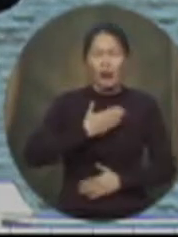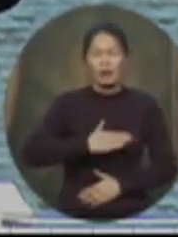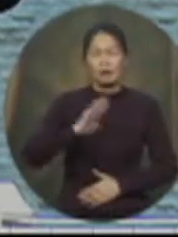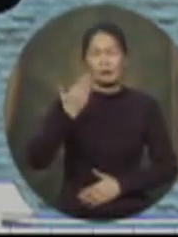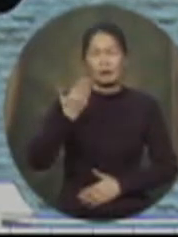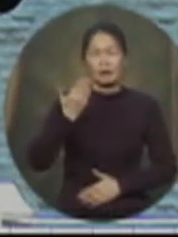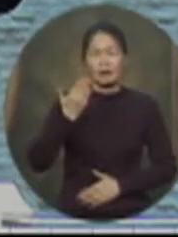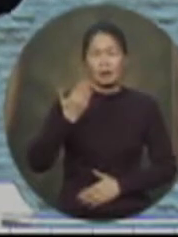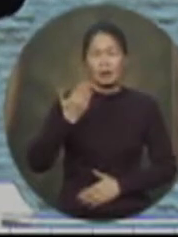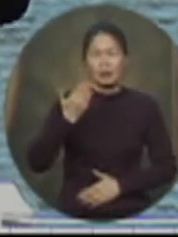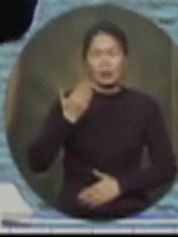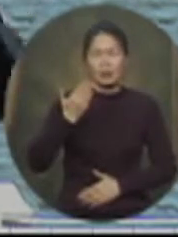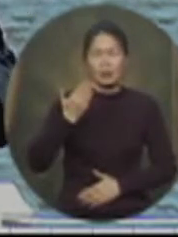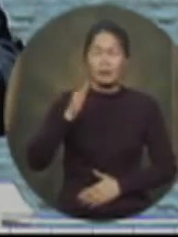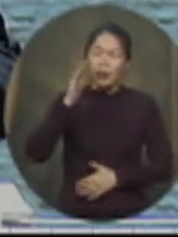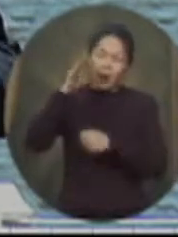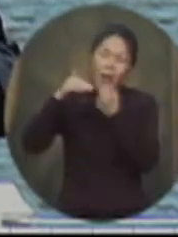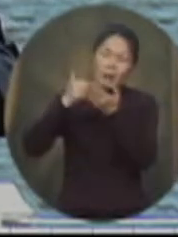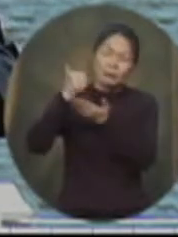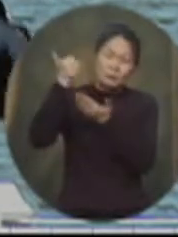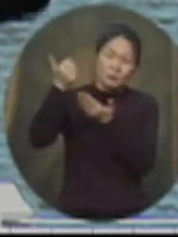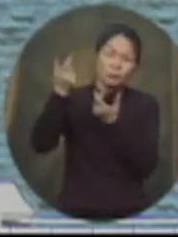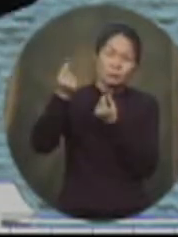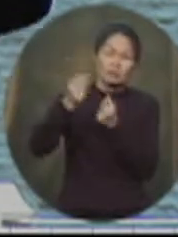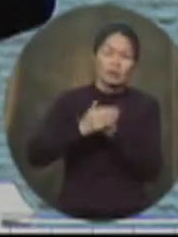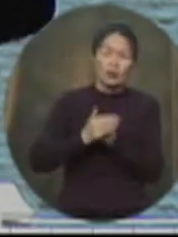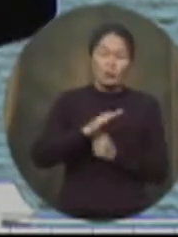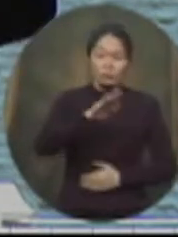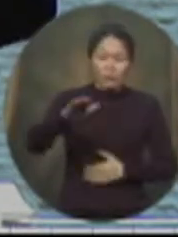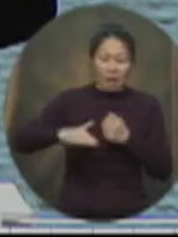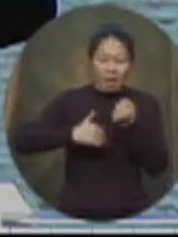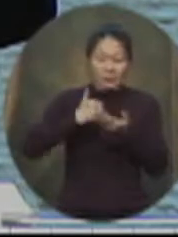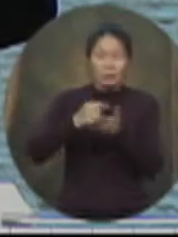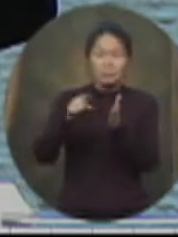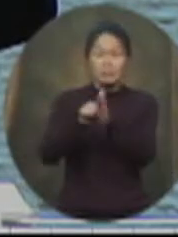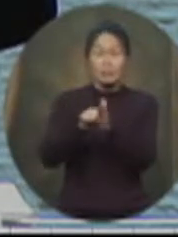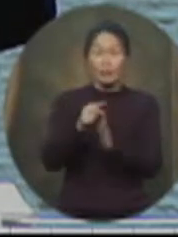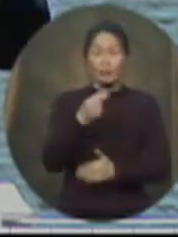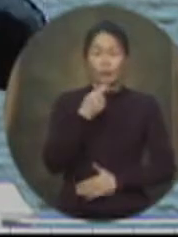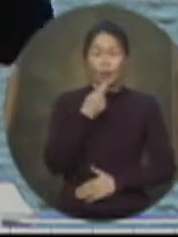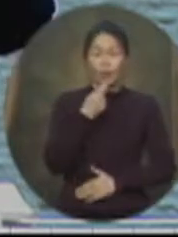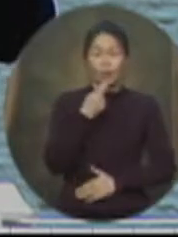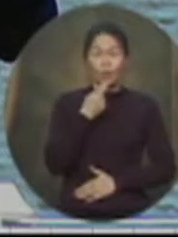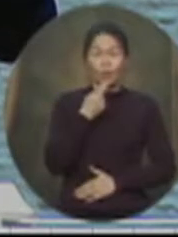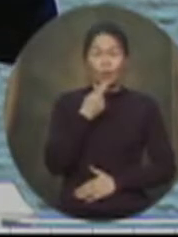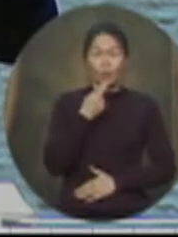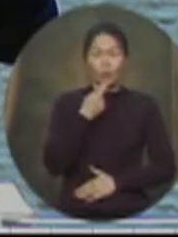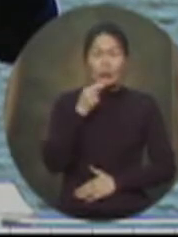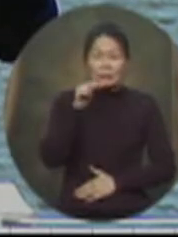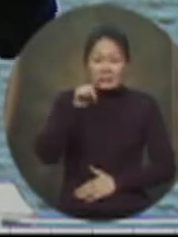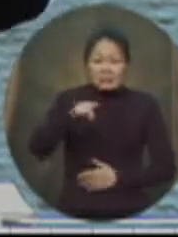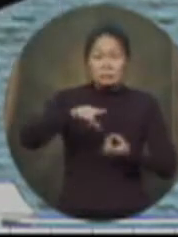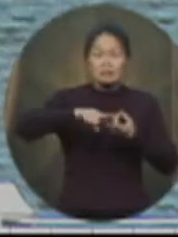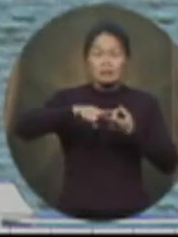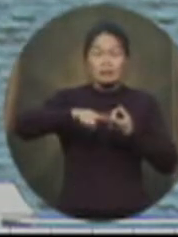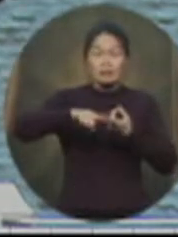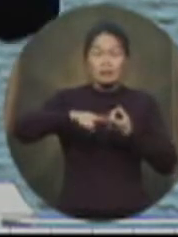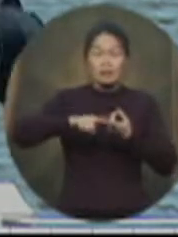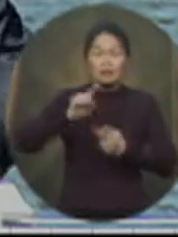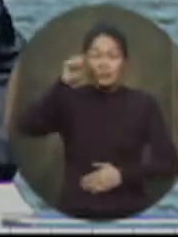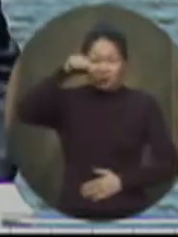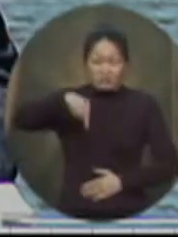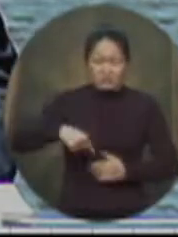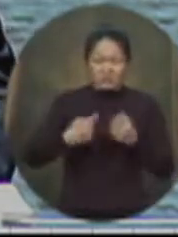말입니다 우리가 하나님을 믿지 않아요 그것이 천지를